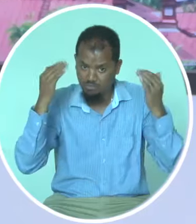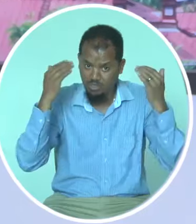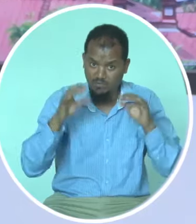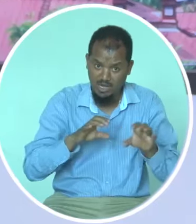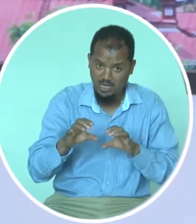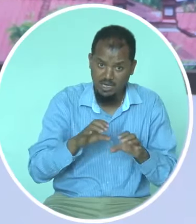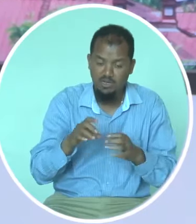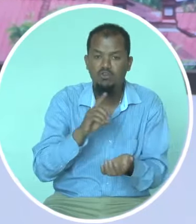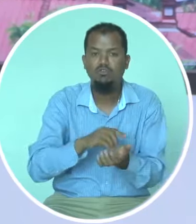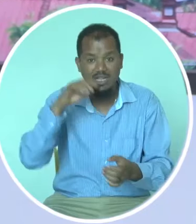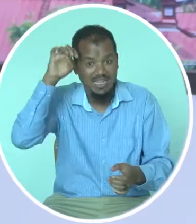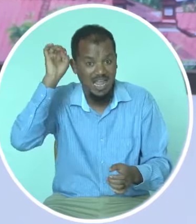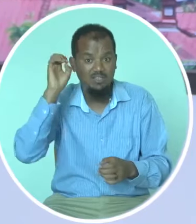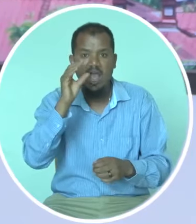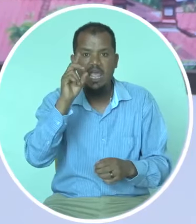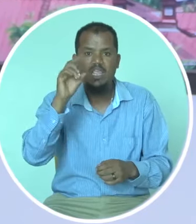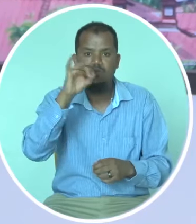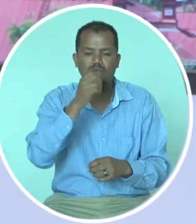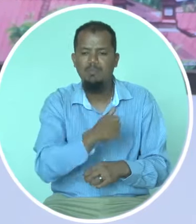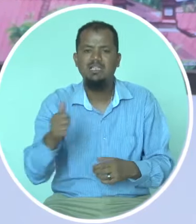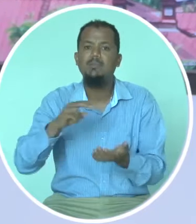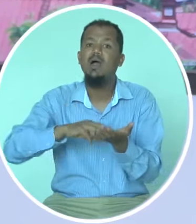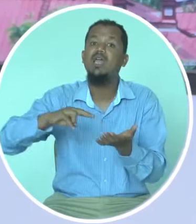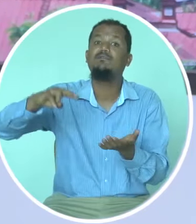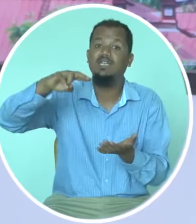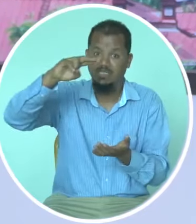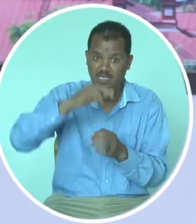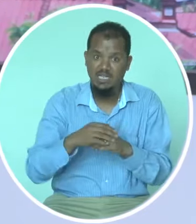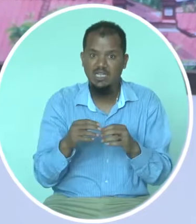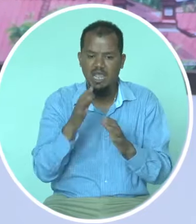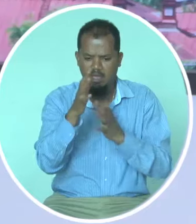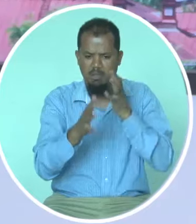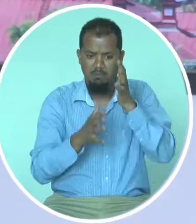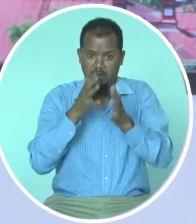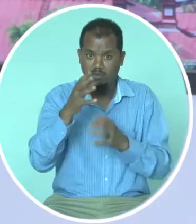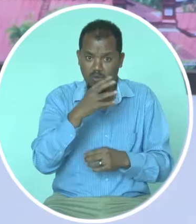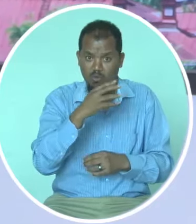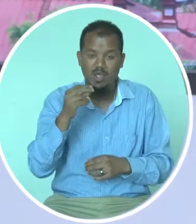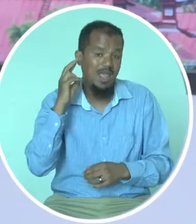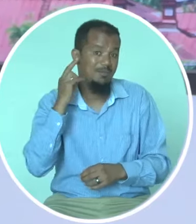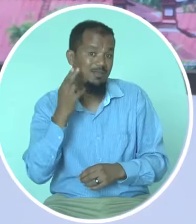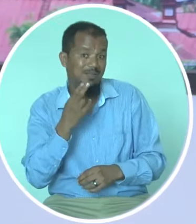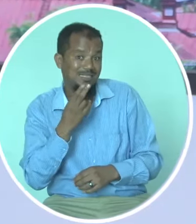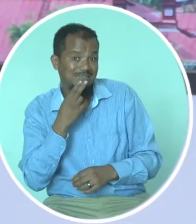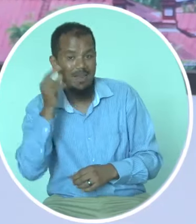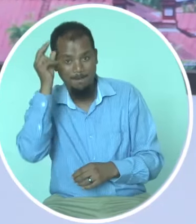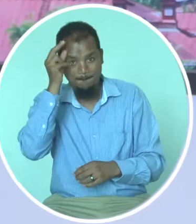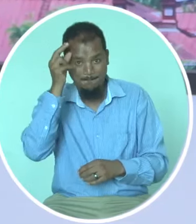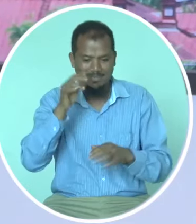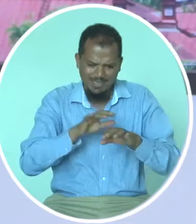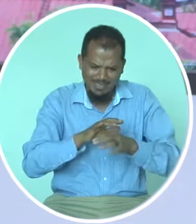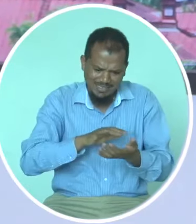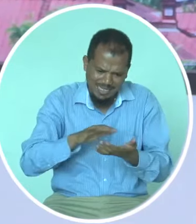تسفان نادر قالن دكتور إياسو هايلو با عدي سببا يونورسطي يملكت قوانقوانا يمسماتي تساناچو